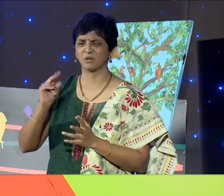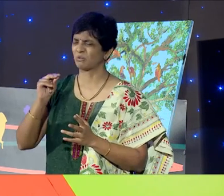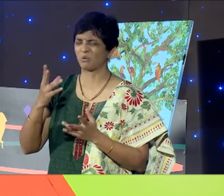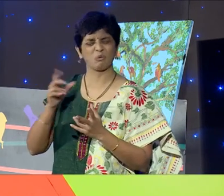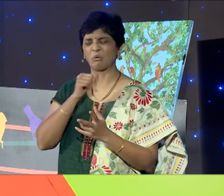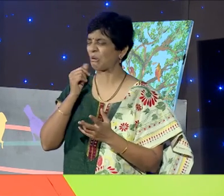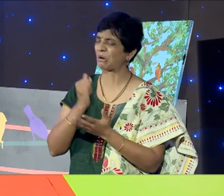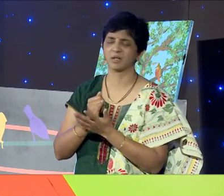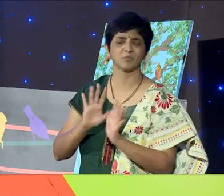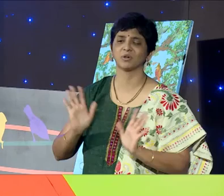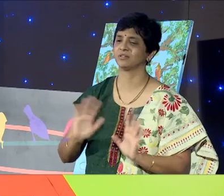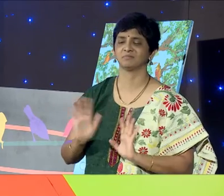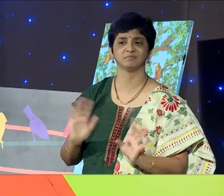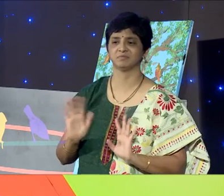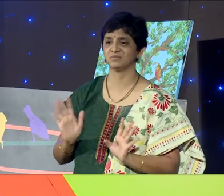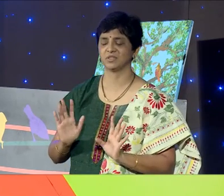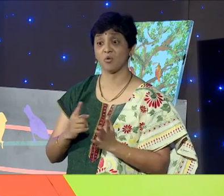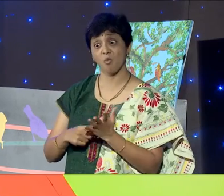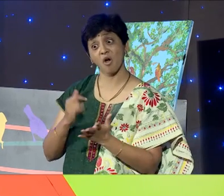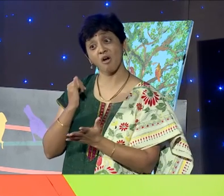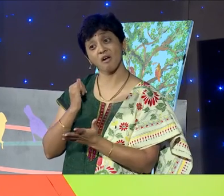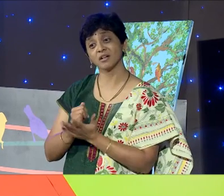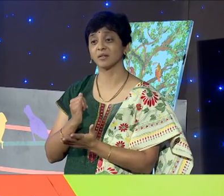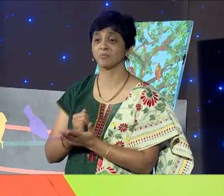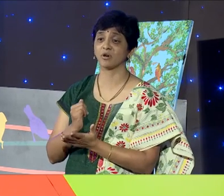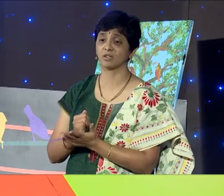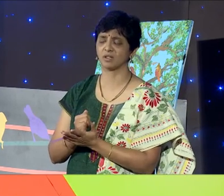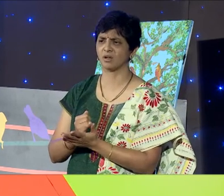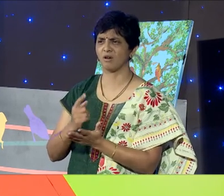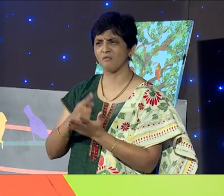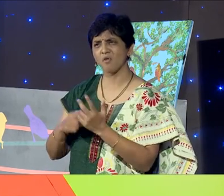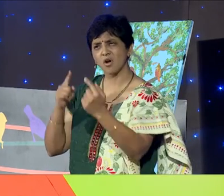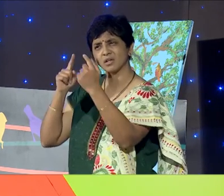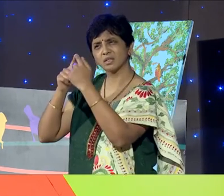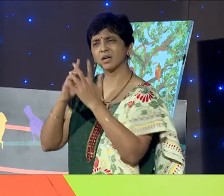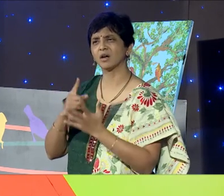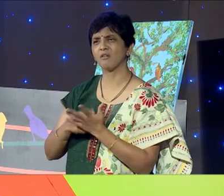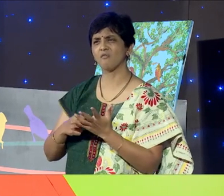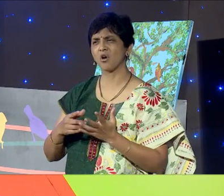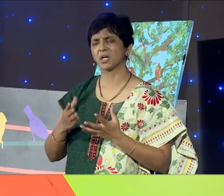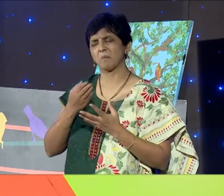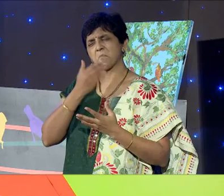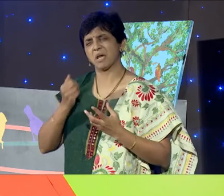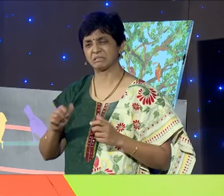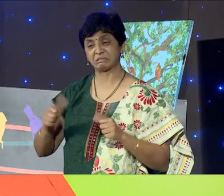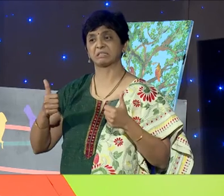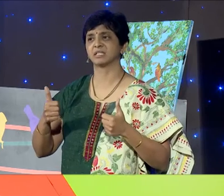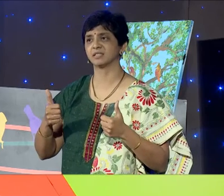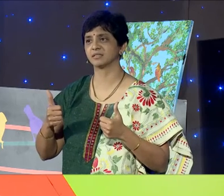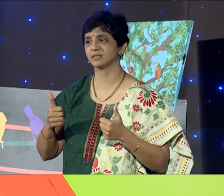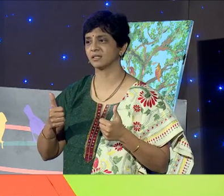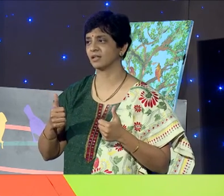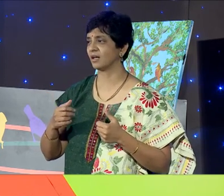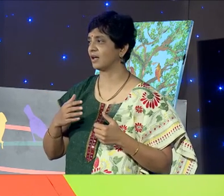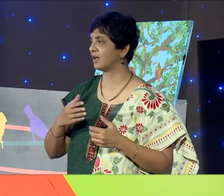है। आज सबसे बड़ा जो लक्ष्य है या जो सबसे बड़ा अचीवमेंट है कि इतने सारे मेरे